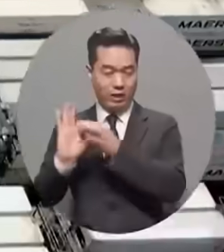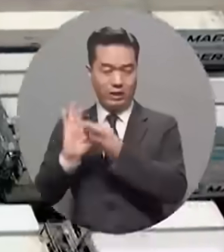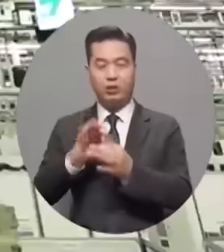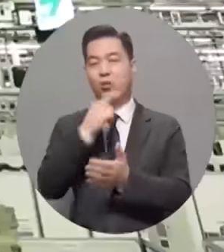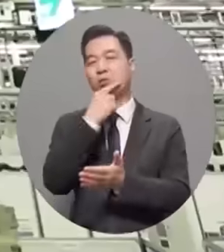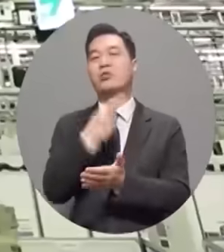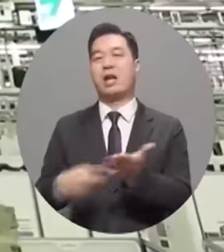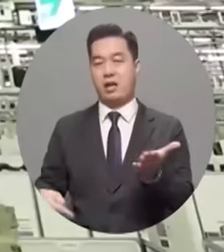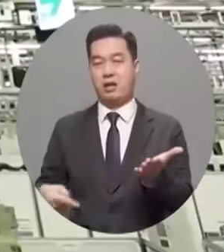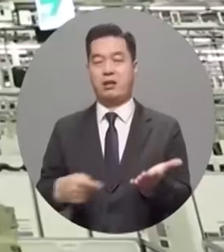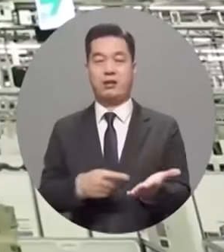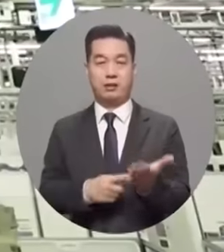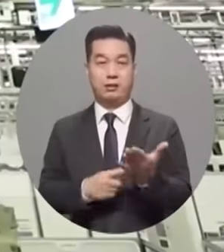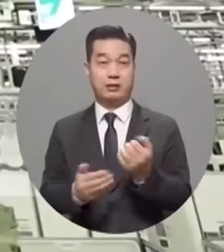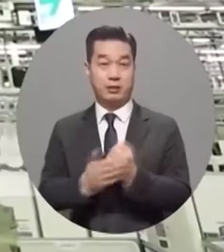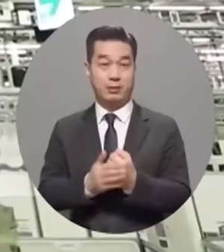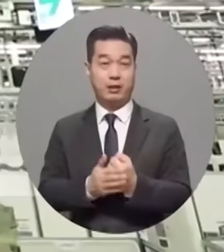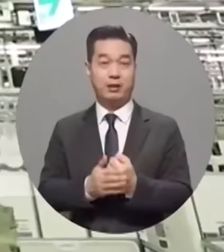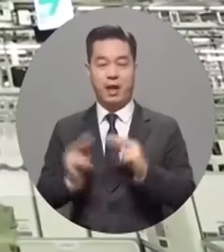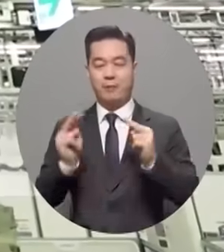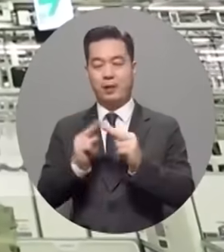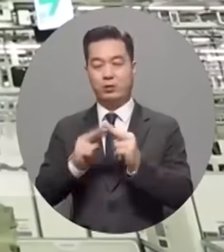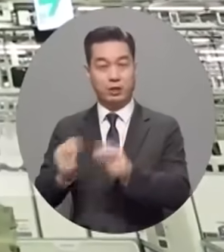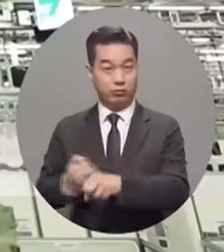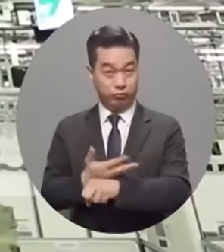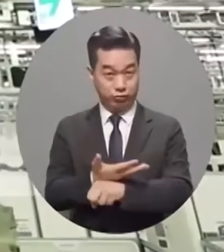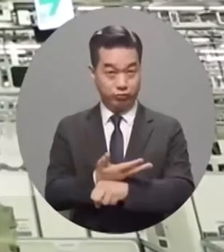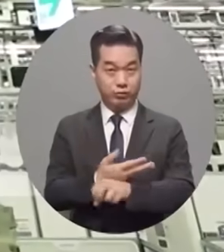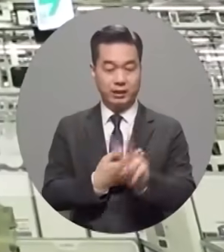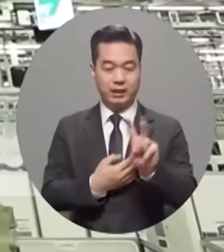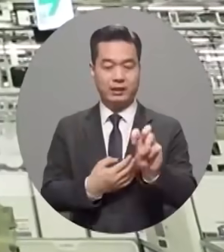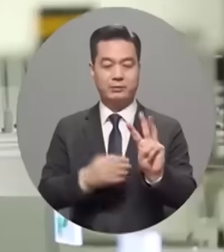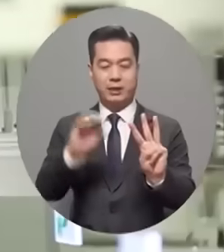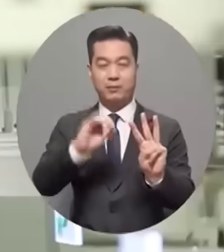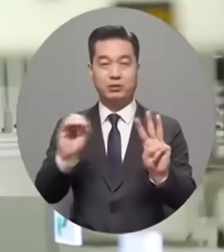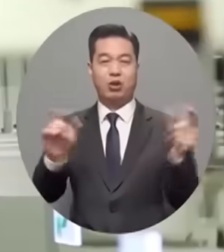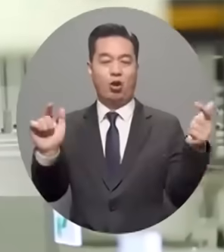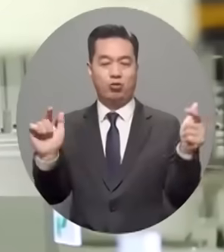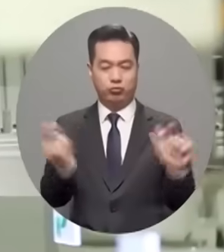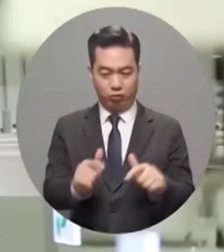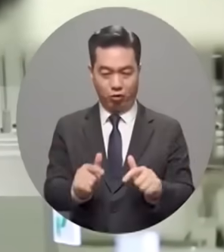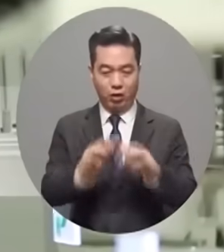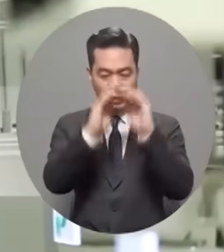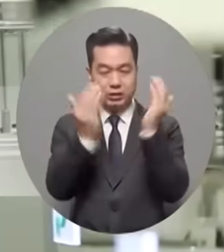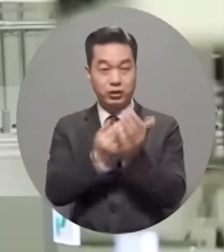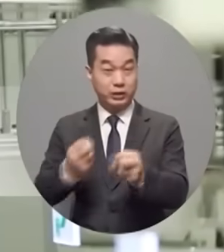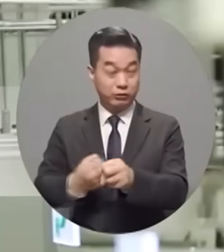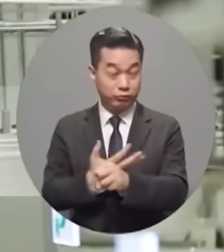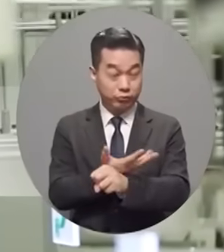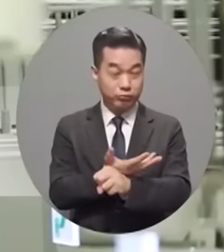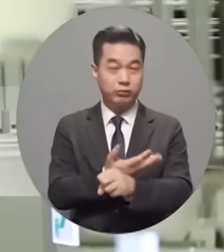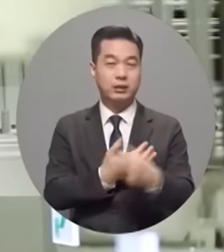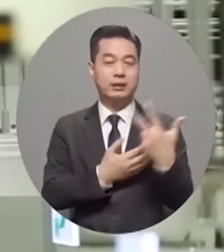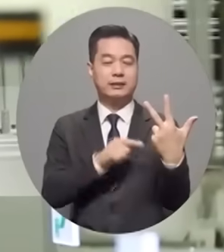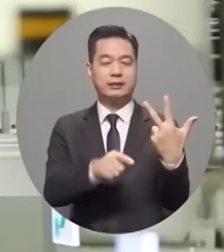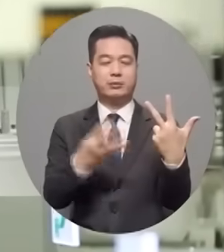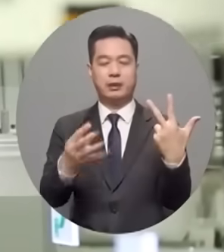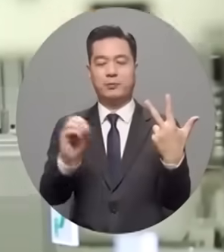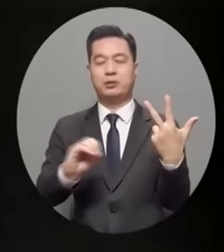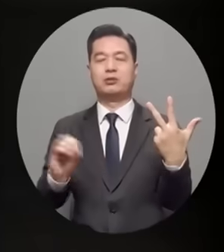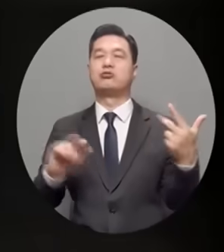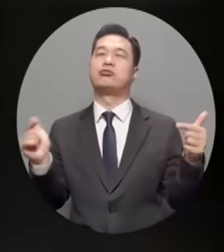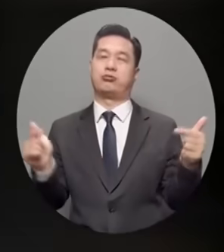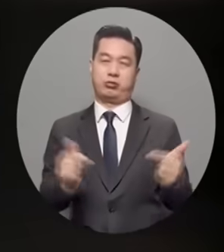기록했습니다. 반도체 수출이 전년 대비 23% 넘게 줄면서 수출이 7.4% 감소한 영향이